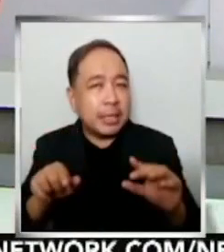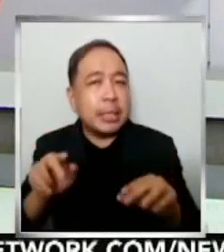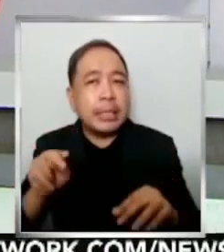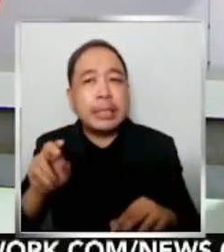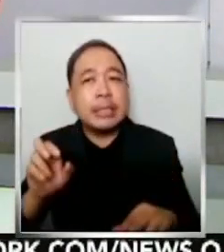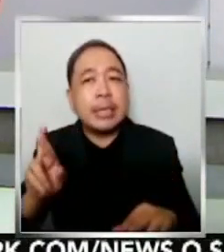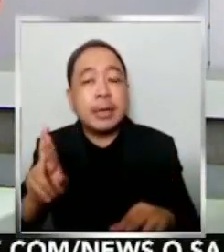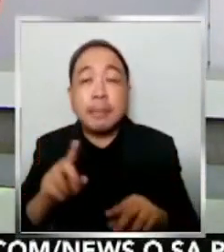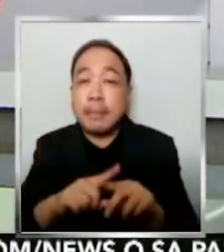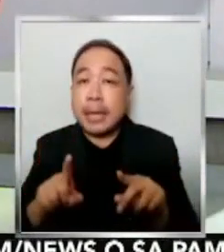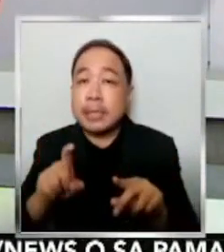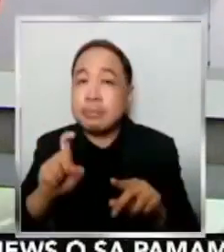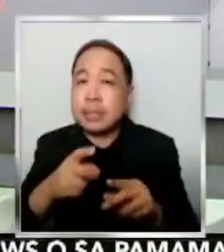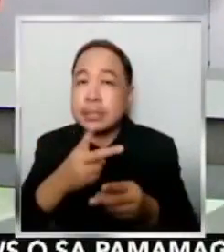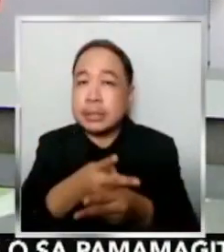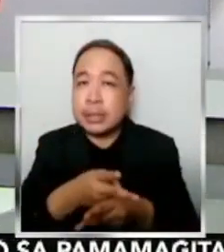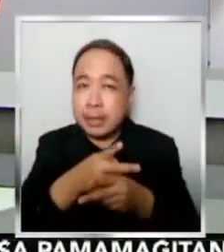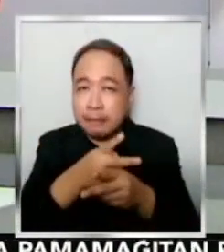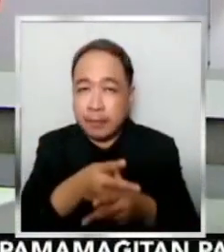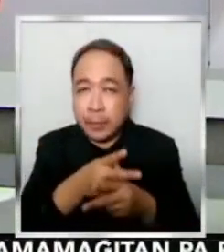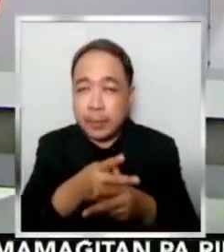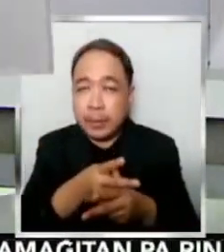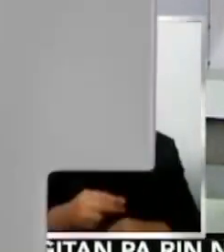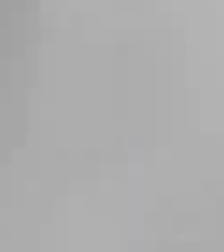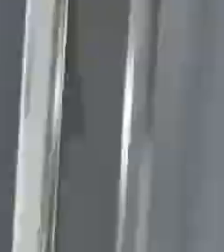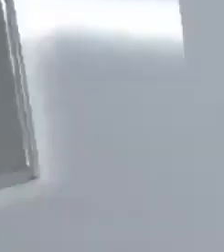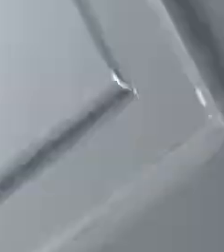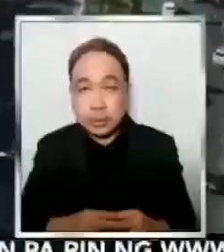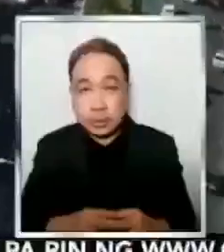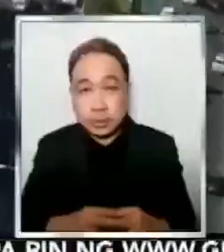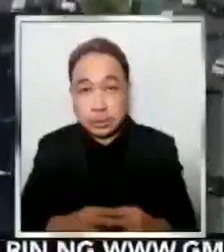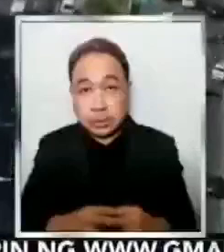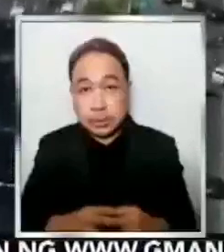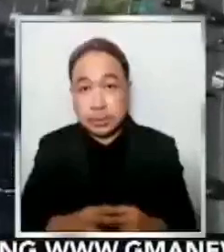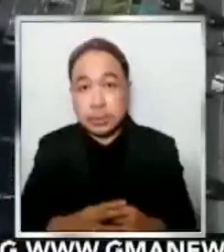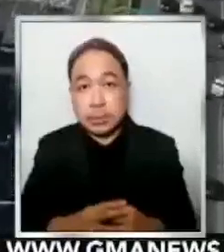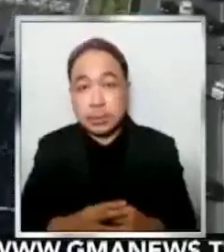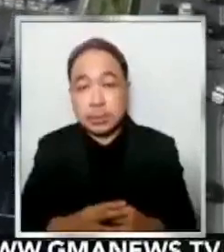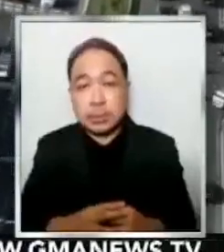daw mag-ingat ha. Nakatutok si Lei Alviz.